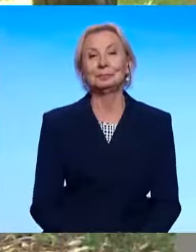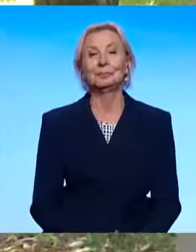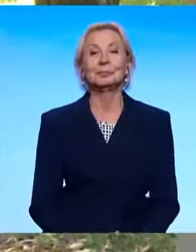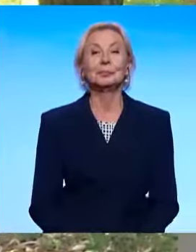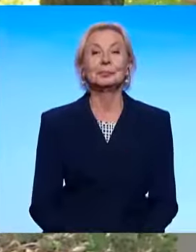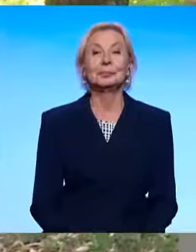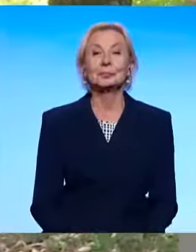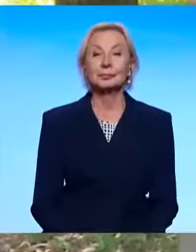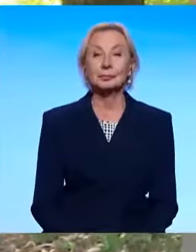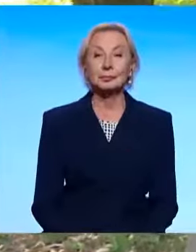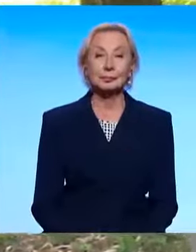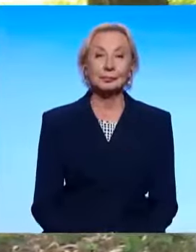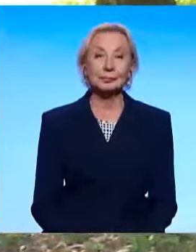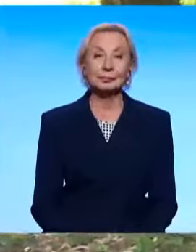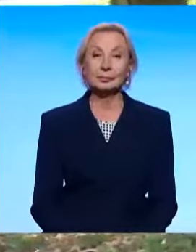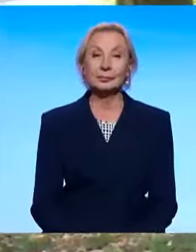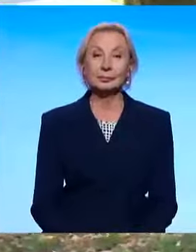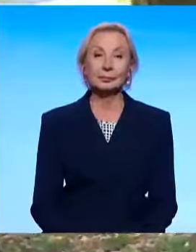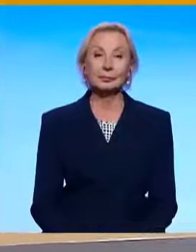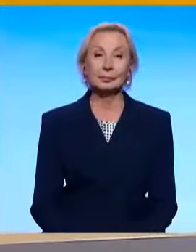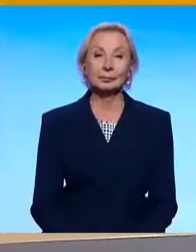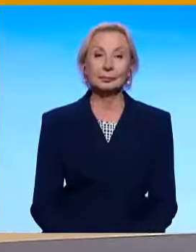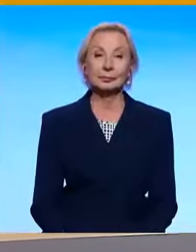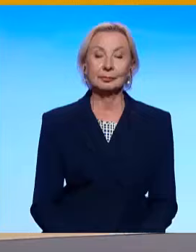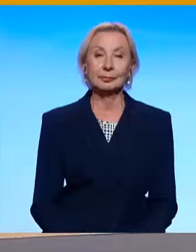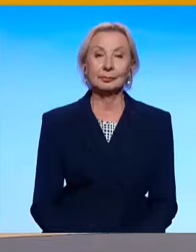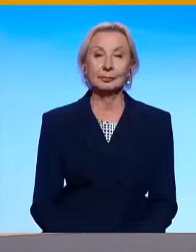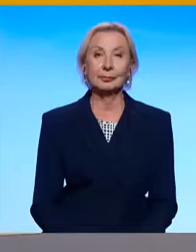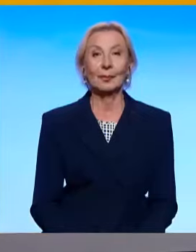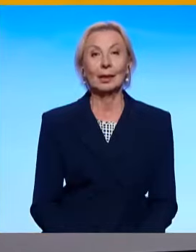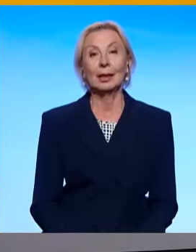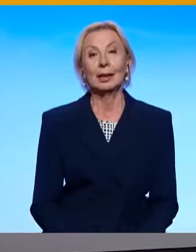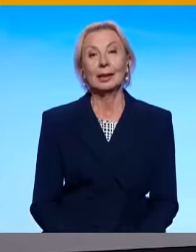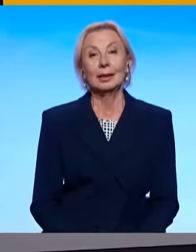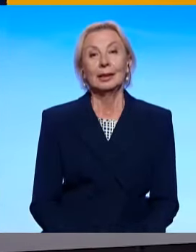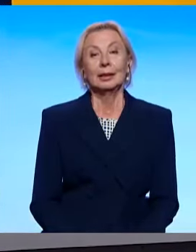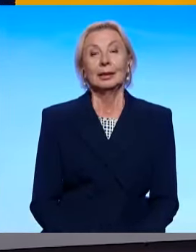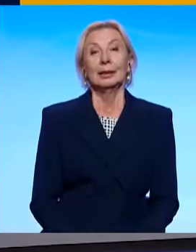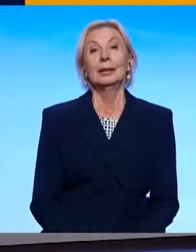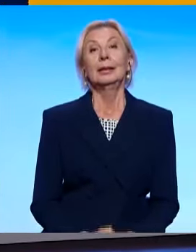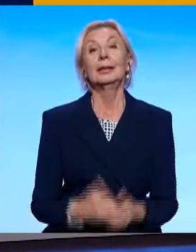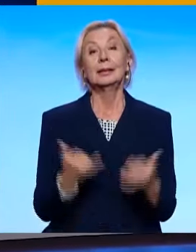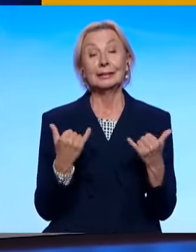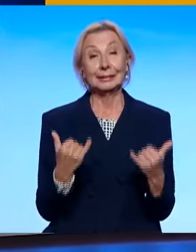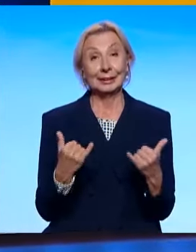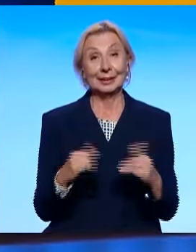«Ми – Україна», «Марафон», «Єдині новини». В